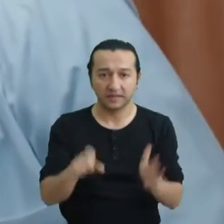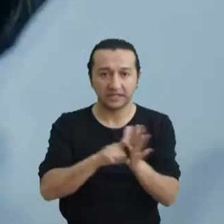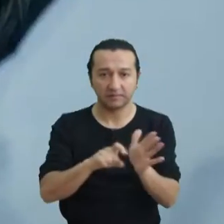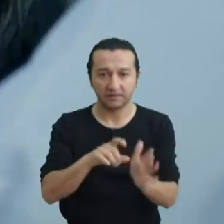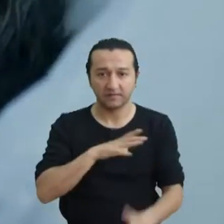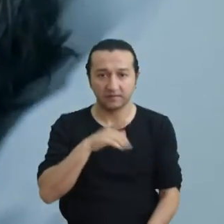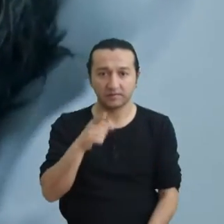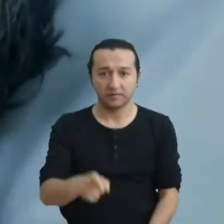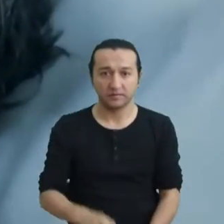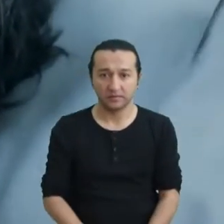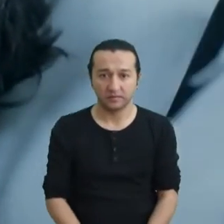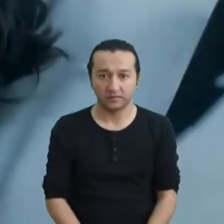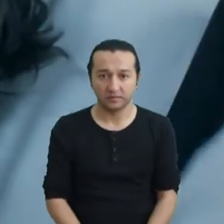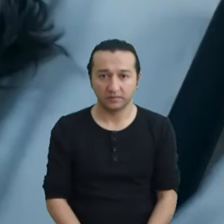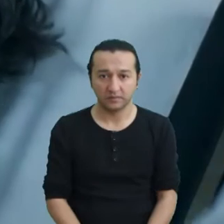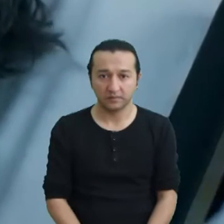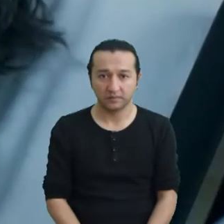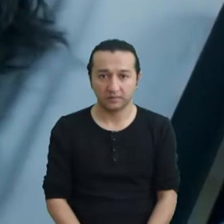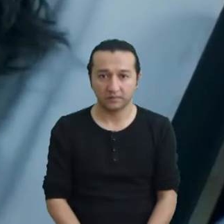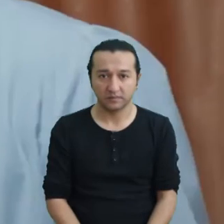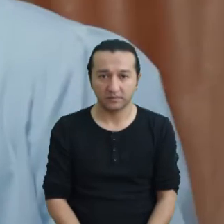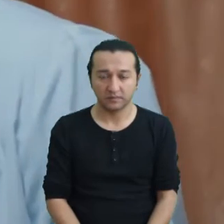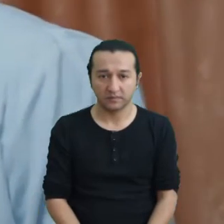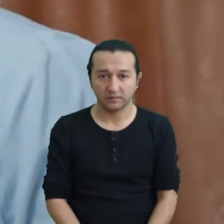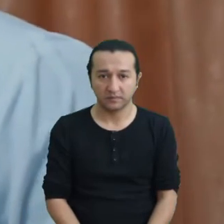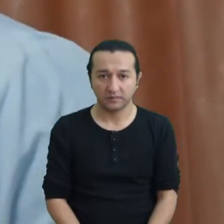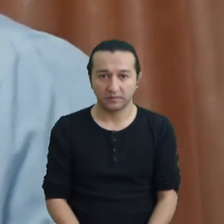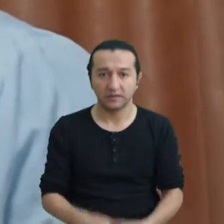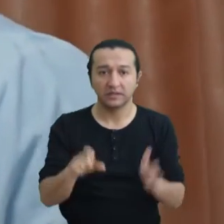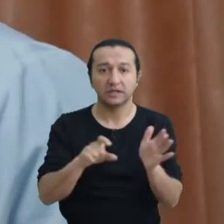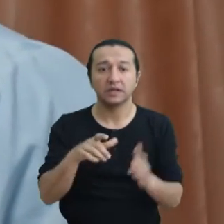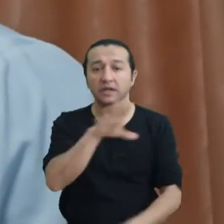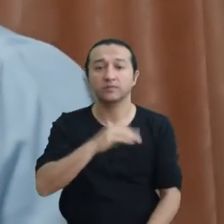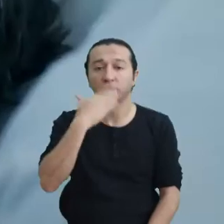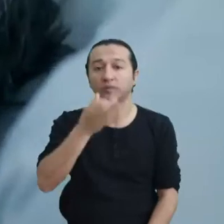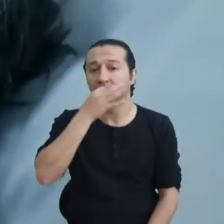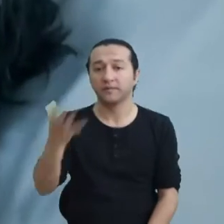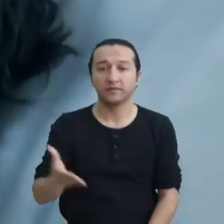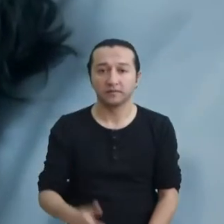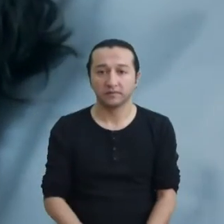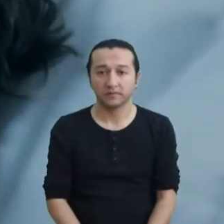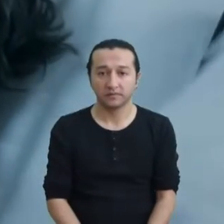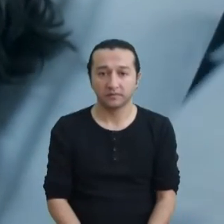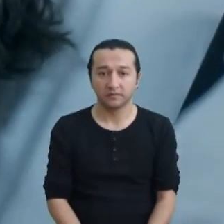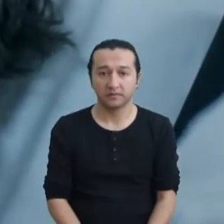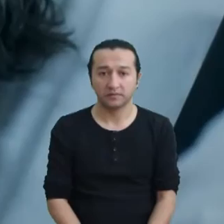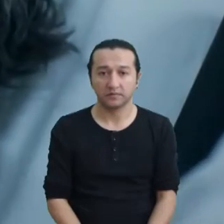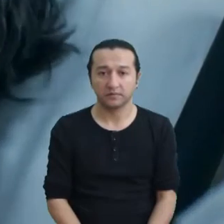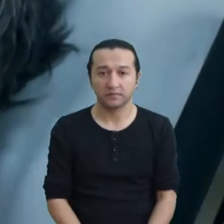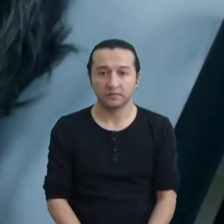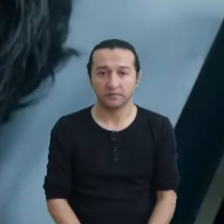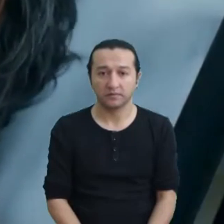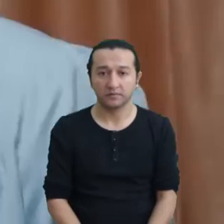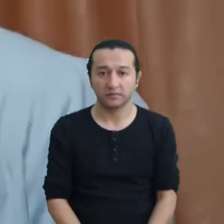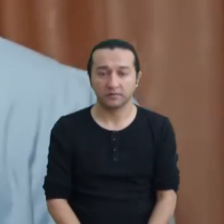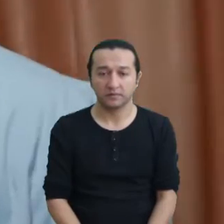Kimliğin var mı? Martin yok diye kafa sallayıp gözlerini çevirdi. Kimsen yok mu, haber verelim? Hayır. Gözleri kısık,